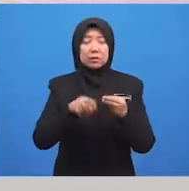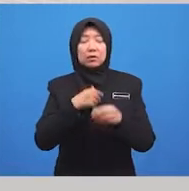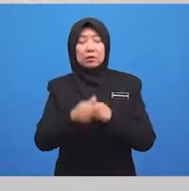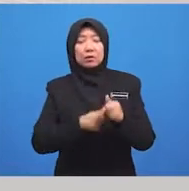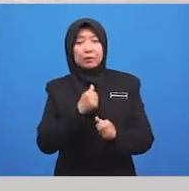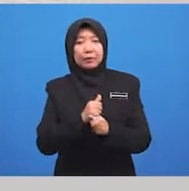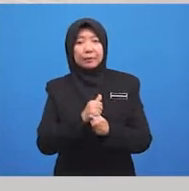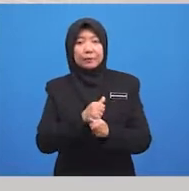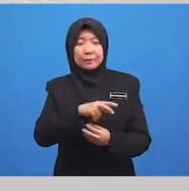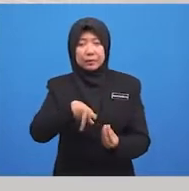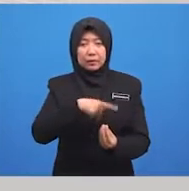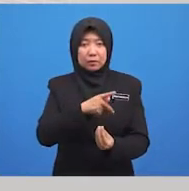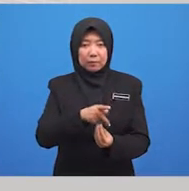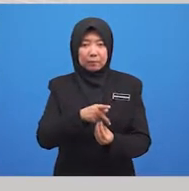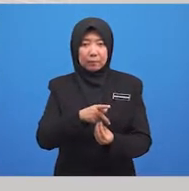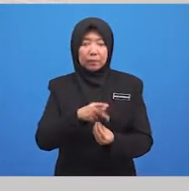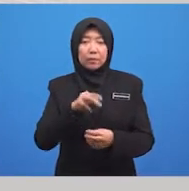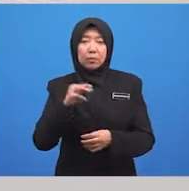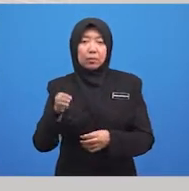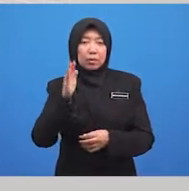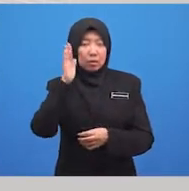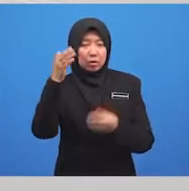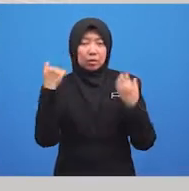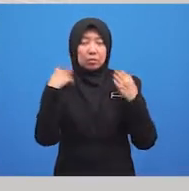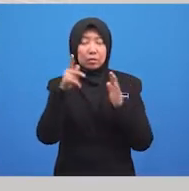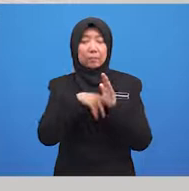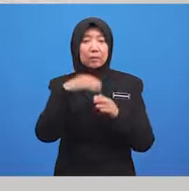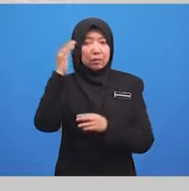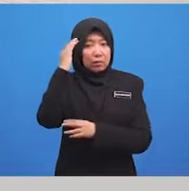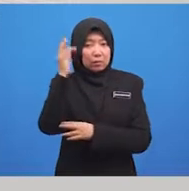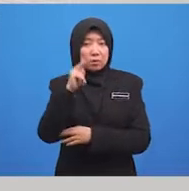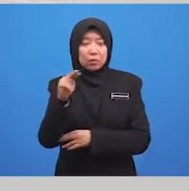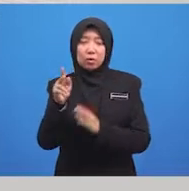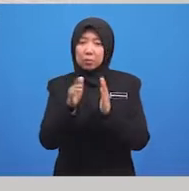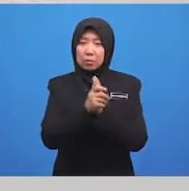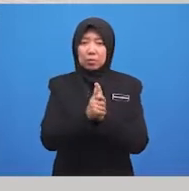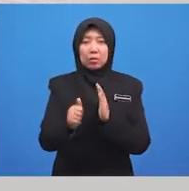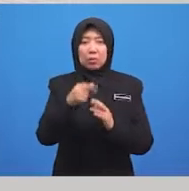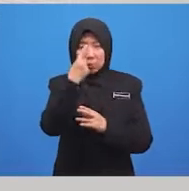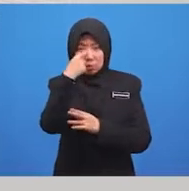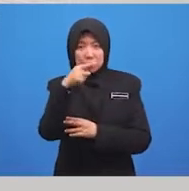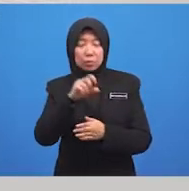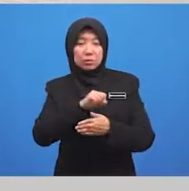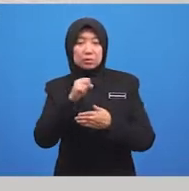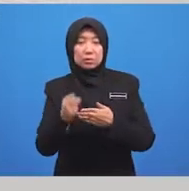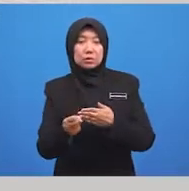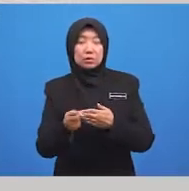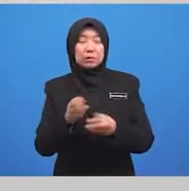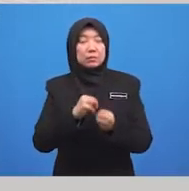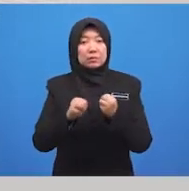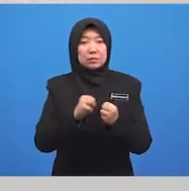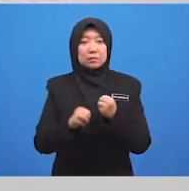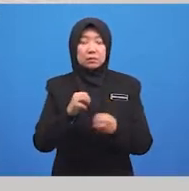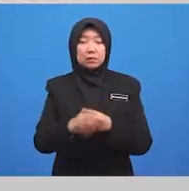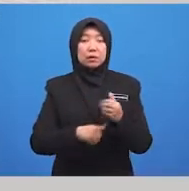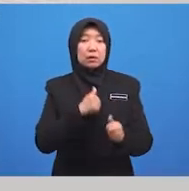alam sekitar. Yang keempat, murid akan mempunyai pengetahuan dan kemahiran untuk menyelesaikan